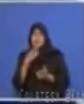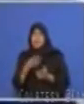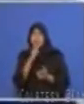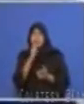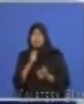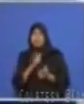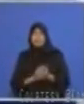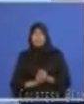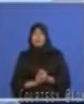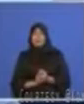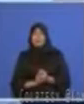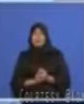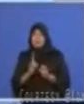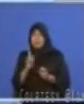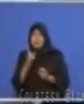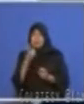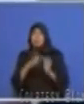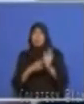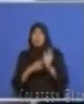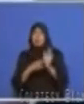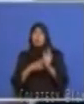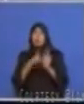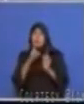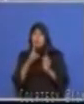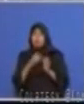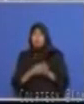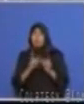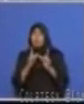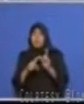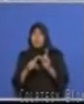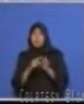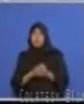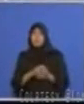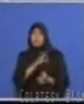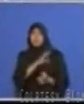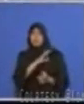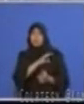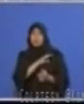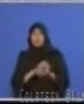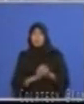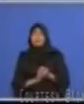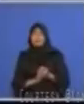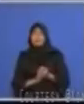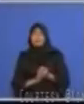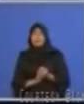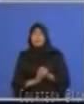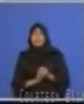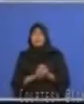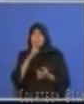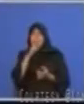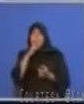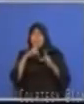dengan calon wakil Gubernur nomor urut S bapak Abdul Aziz Kahar Muzakar boleh melihat ke depan saat